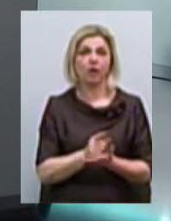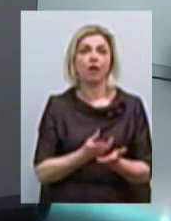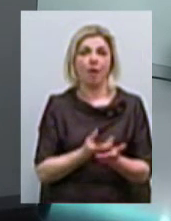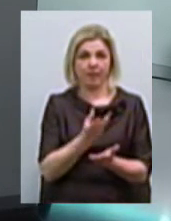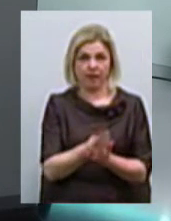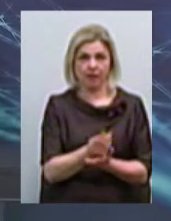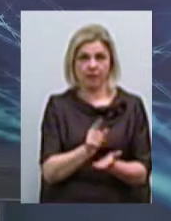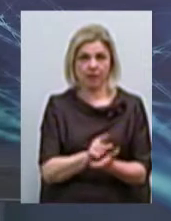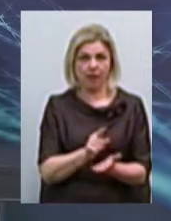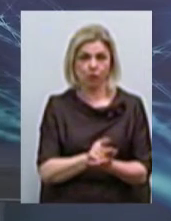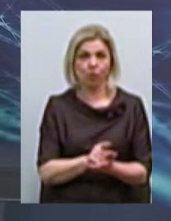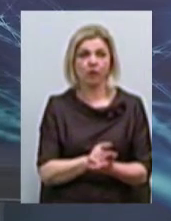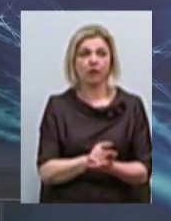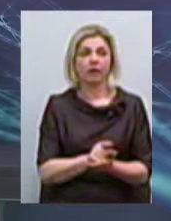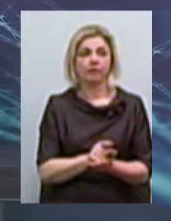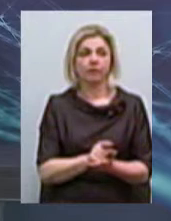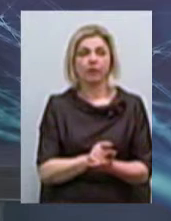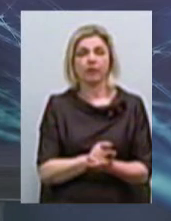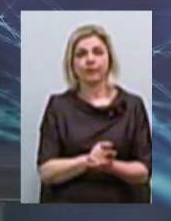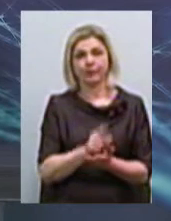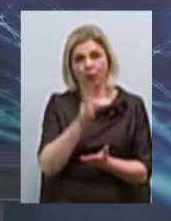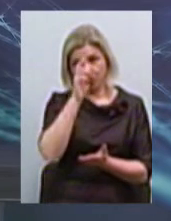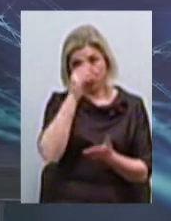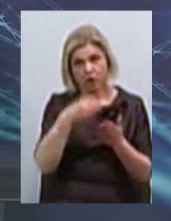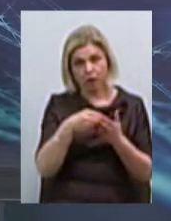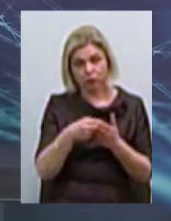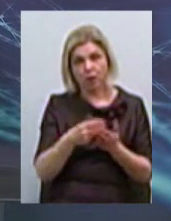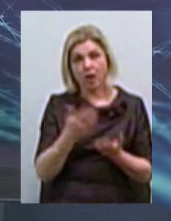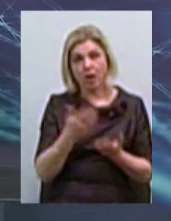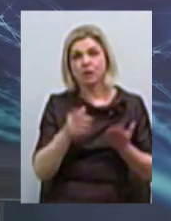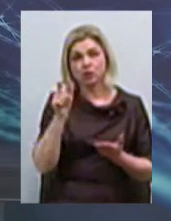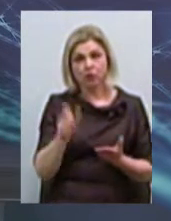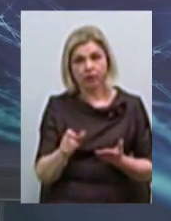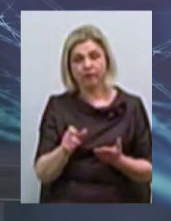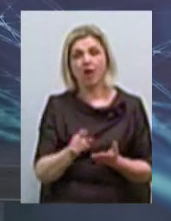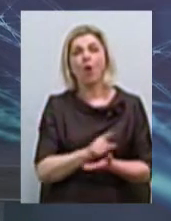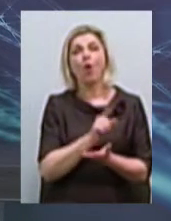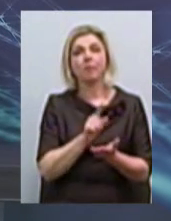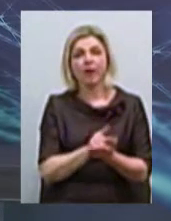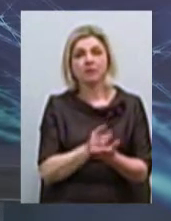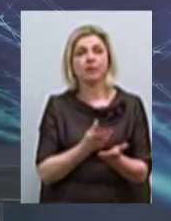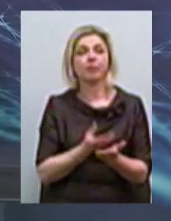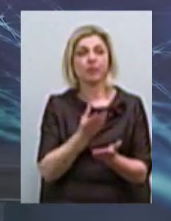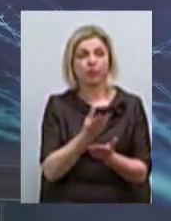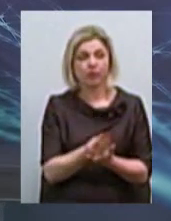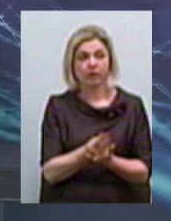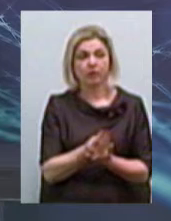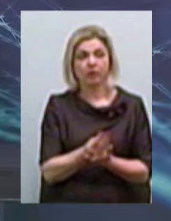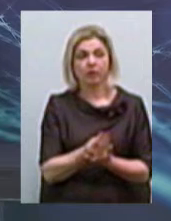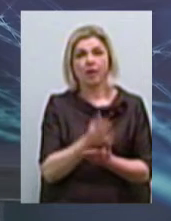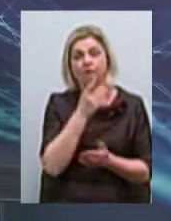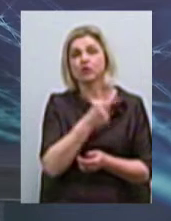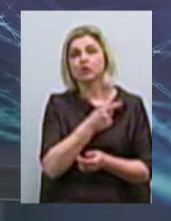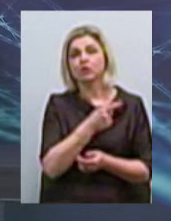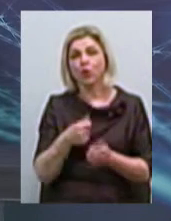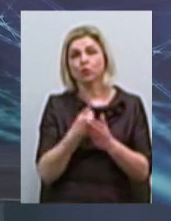зобов'язання та сплатити до бюджету. Якщо фізична особа, яка зобов'язана подати податкову декларацію в термін